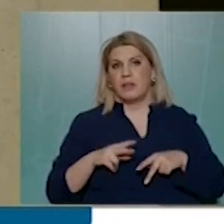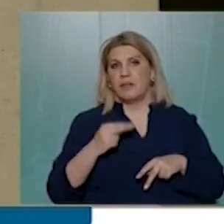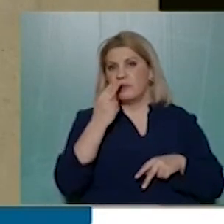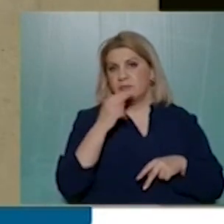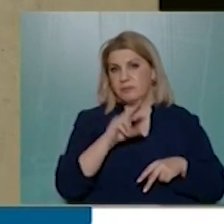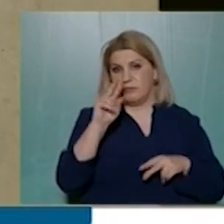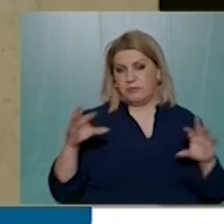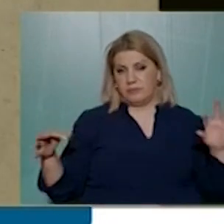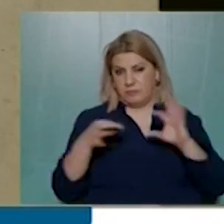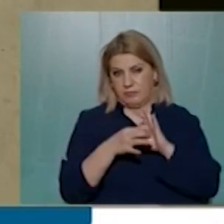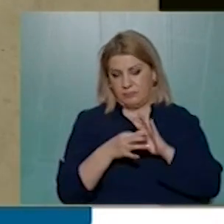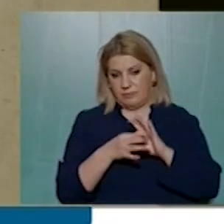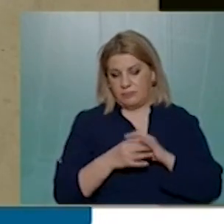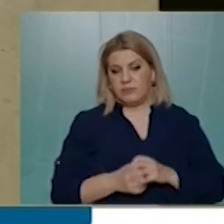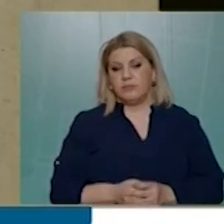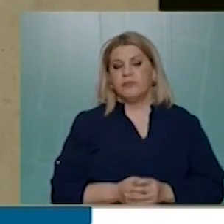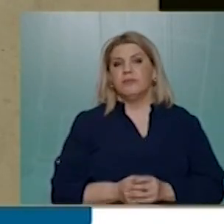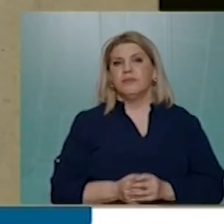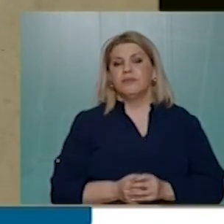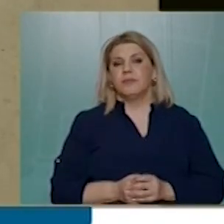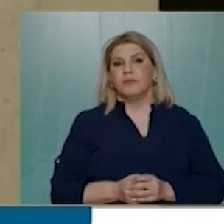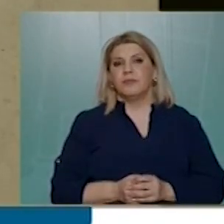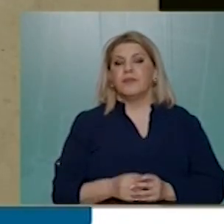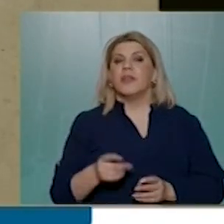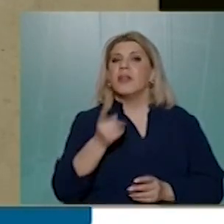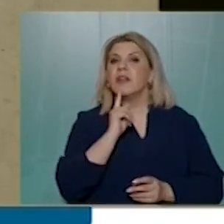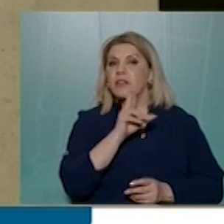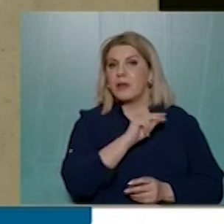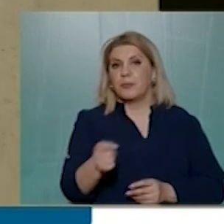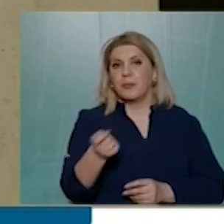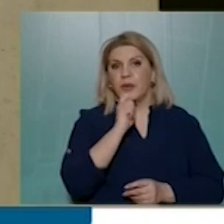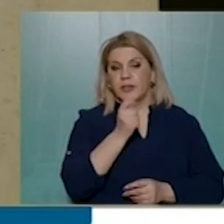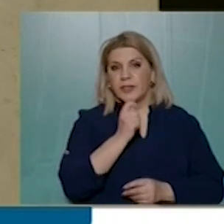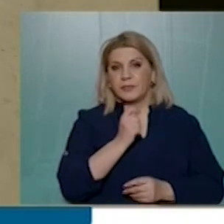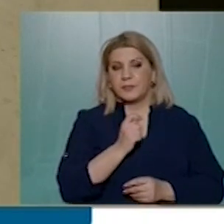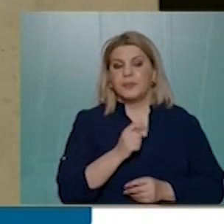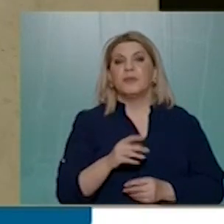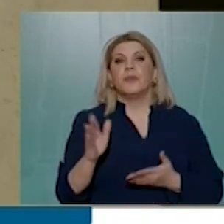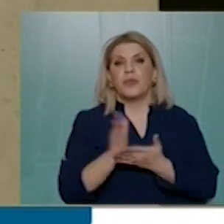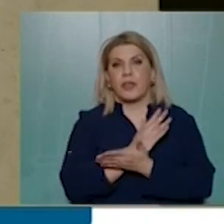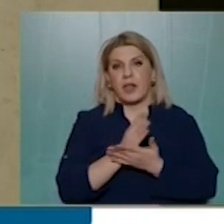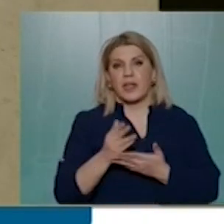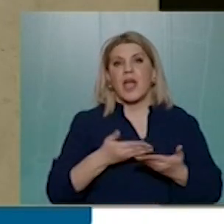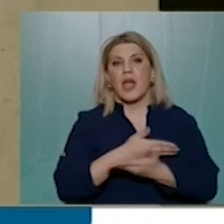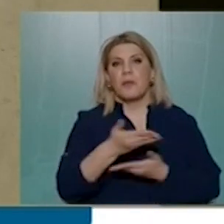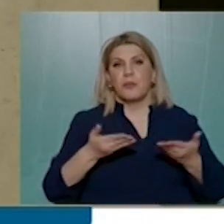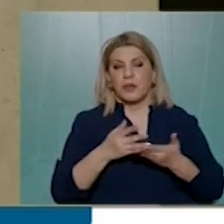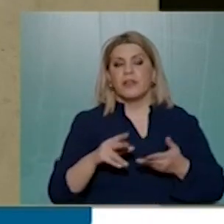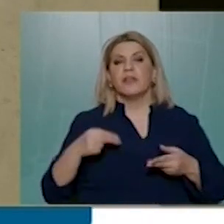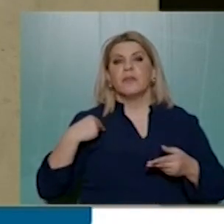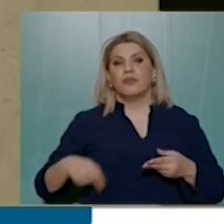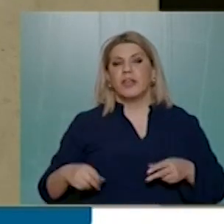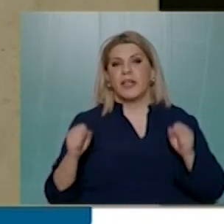φασιστικά καθεστώτα είναι λοιπόν η ίδια πολιτική που διαλύει και εμπορευμα τη δημόσια